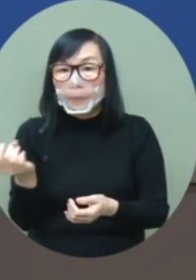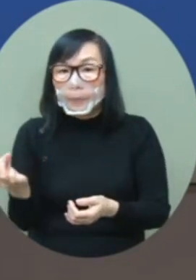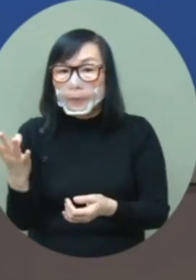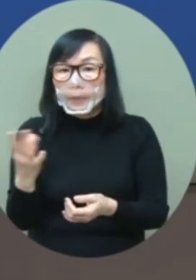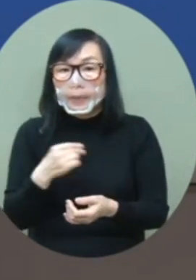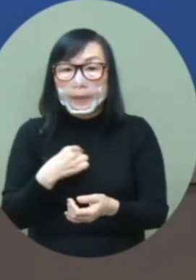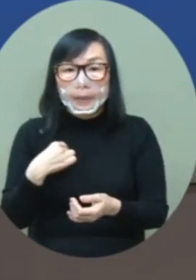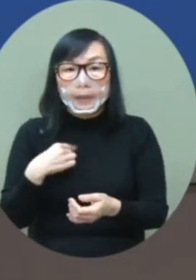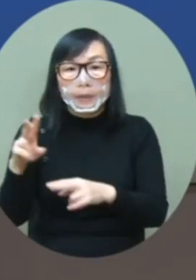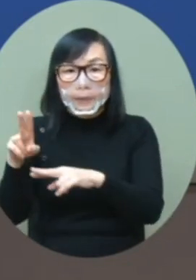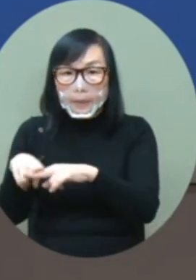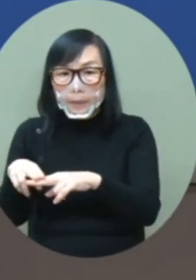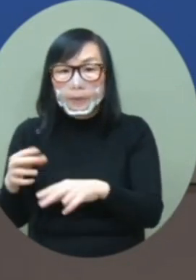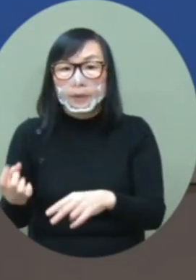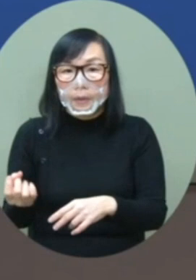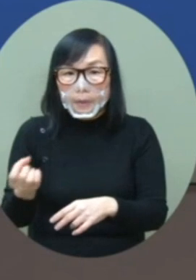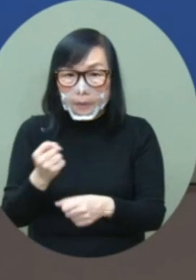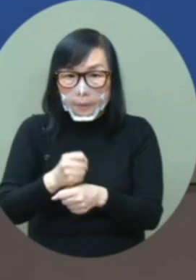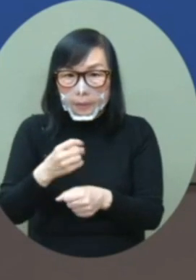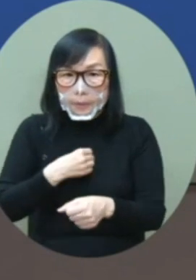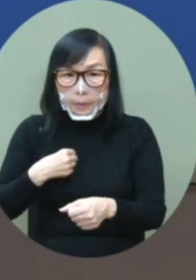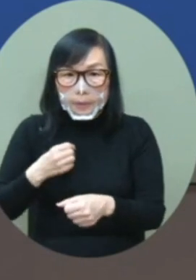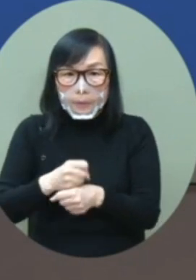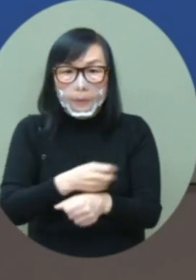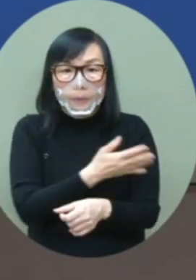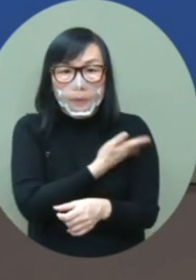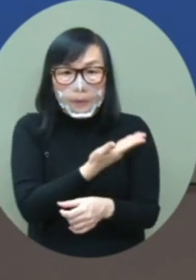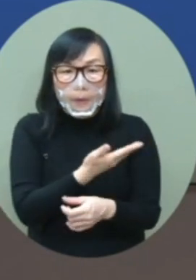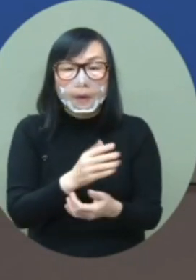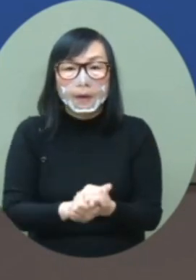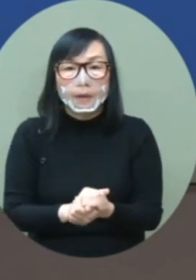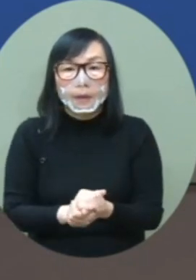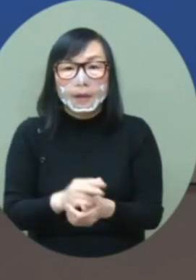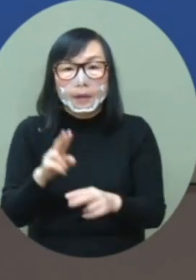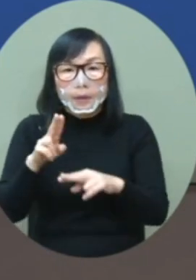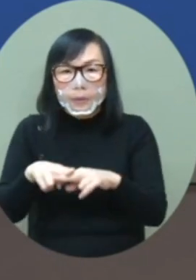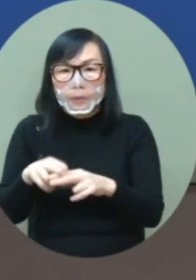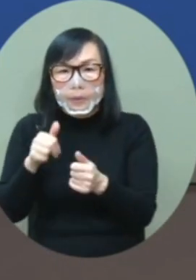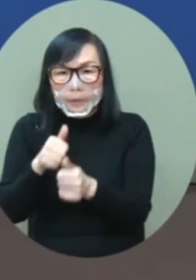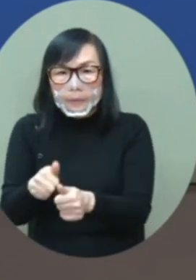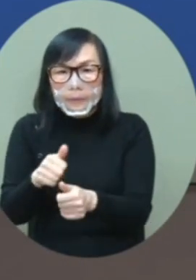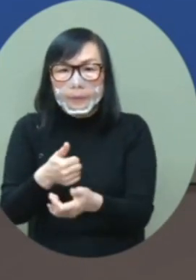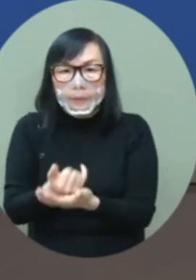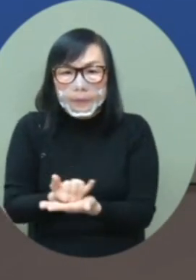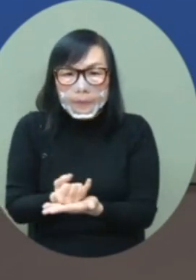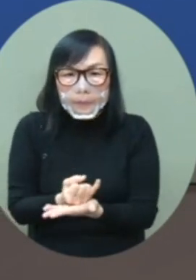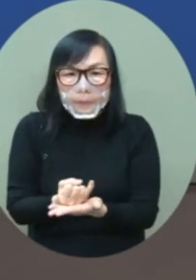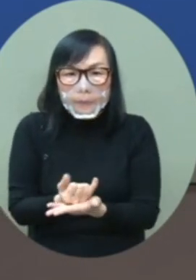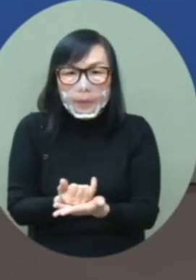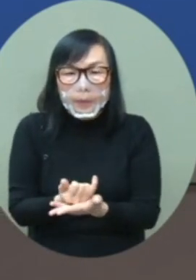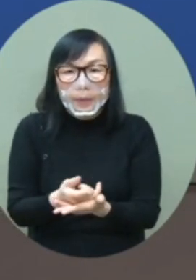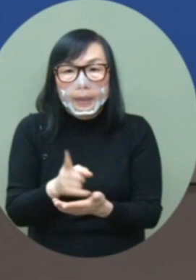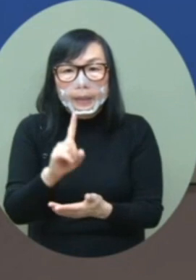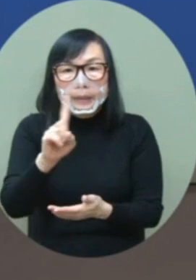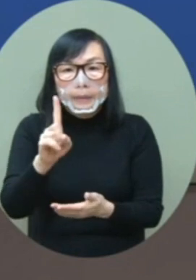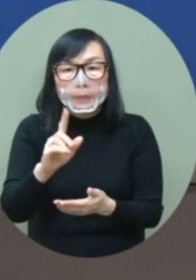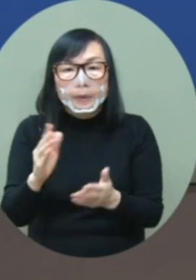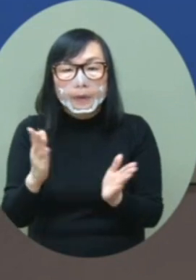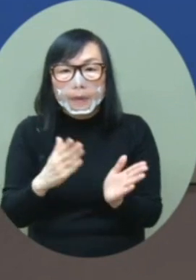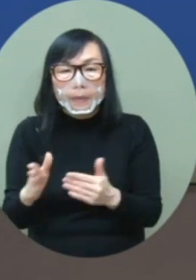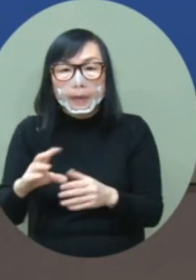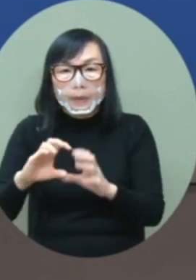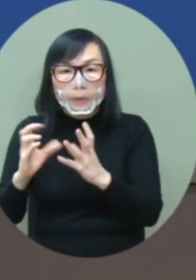療人員啦，有內地的醫療人員。所以中央咧，亦都係按住我哋呢個評估咧，去點樣動員組